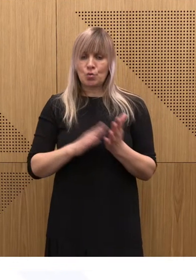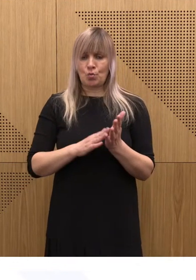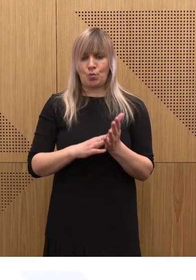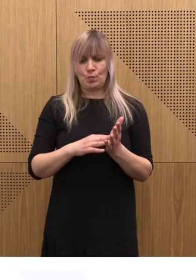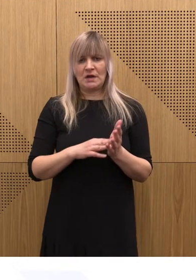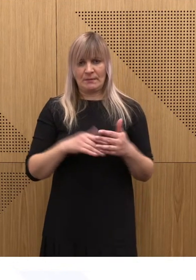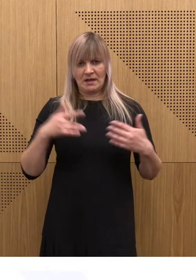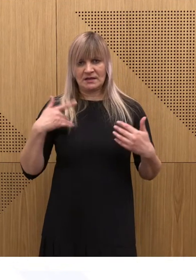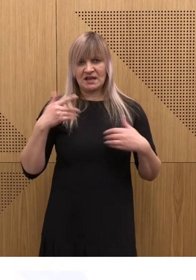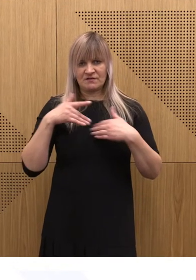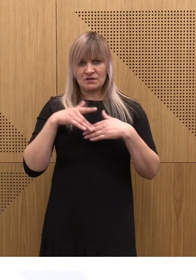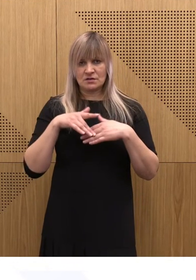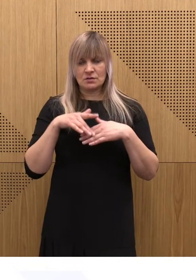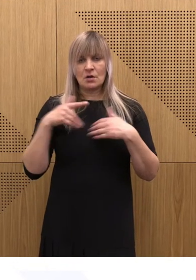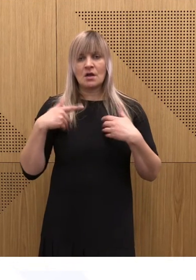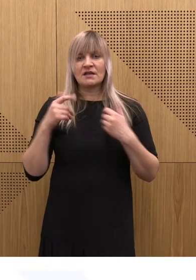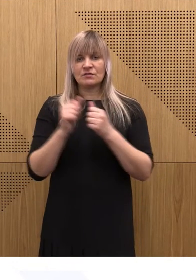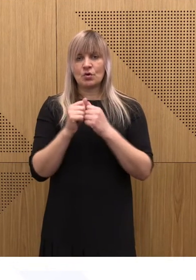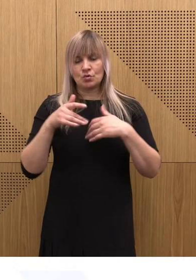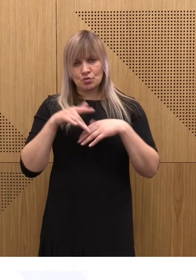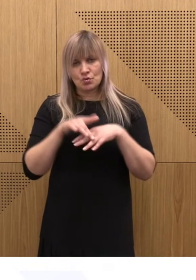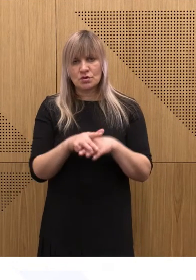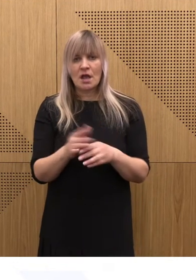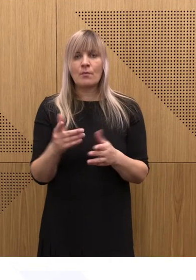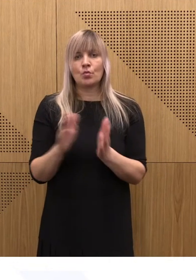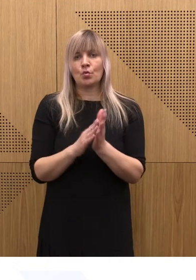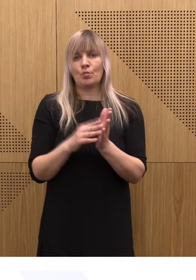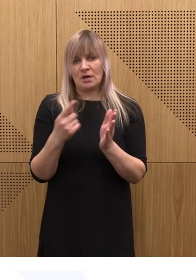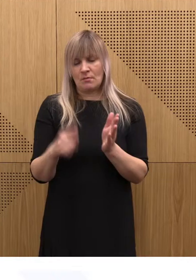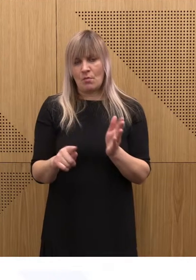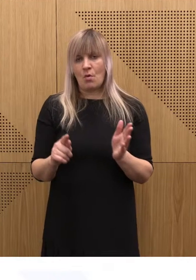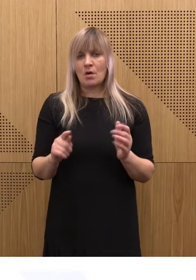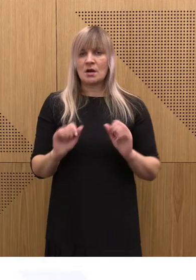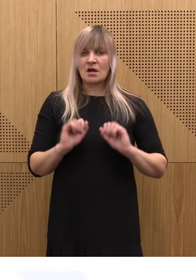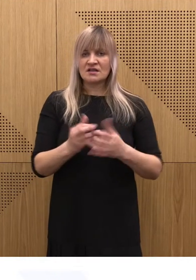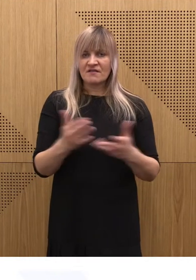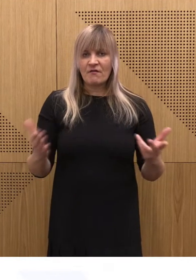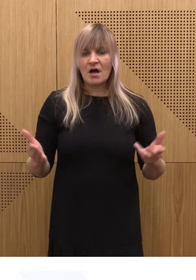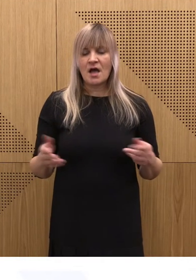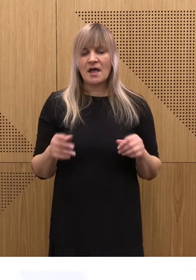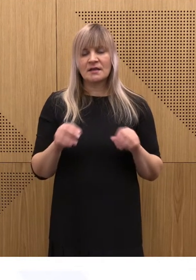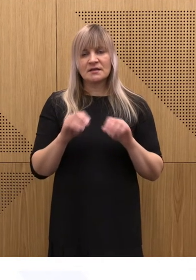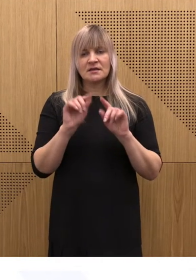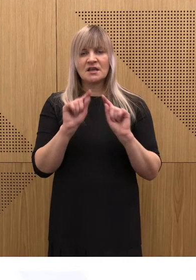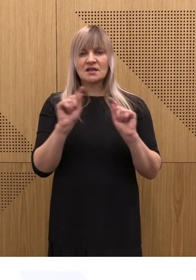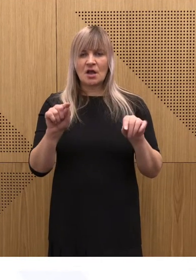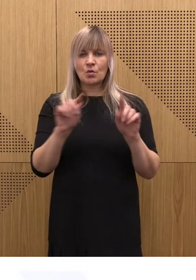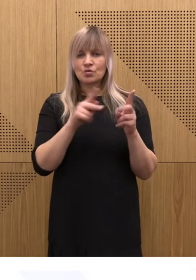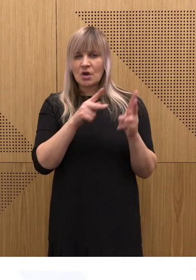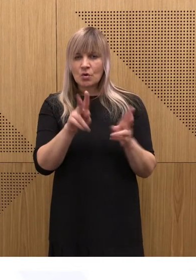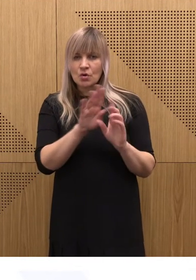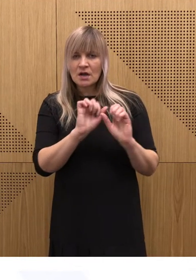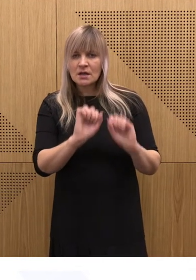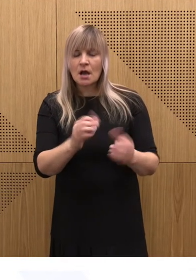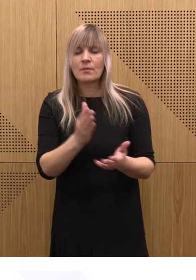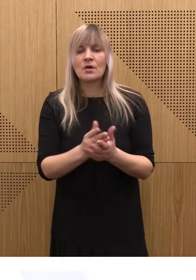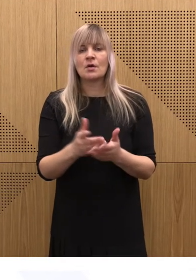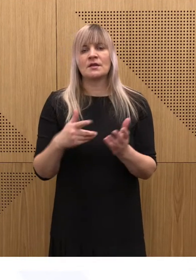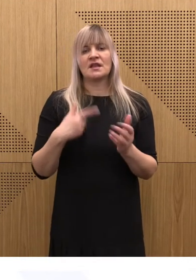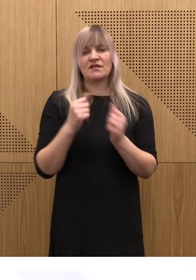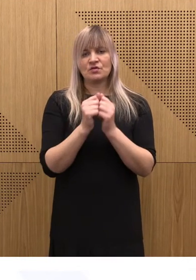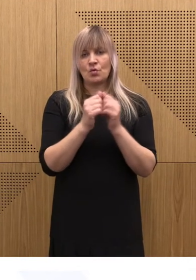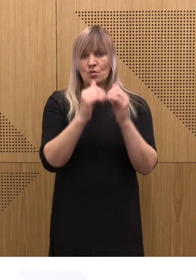on olnud tervishoiusüsteem. Isikukaitse vahendite kasutamisel, nagu öeldud, infektsiooni kontrollide tagamisel ja seda nii tervishoiuasutustes kui ka